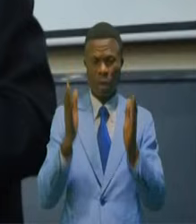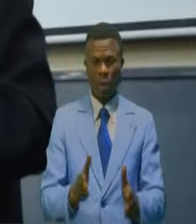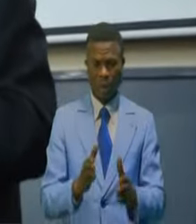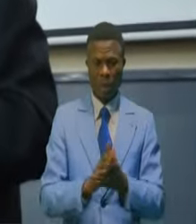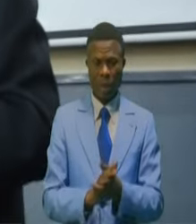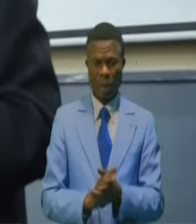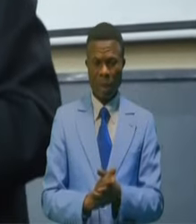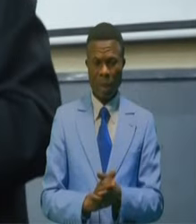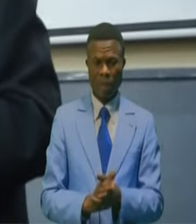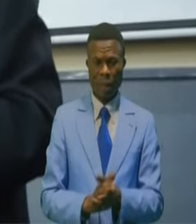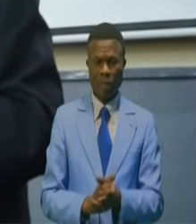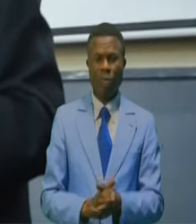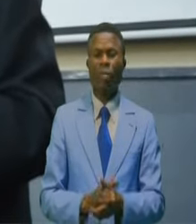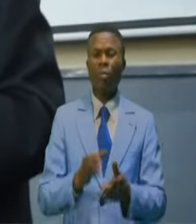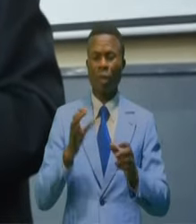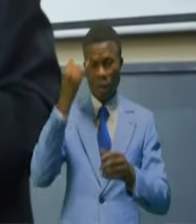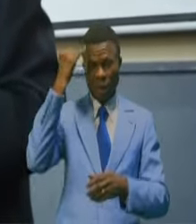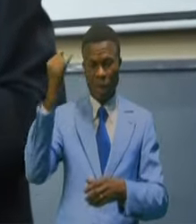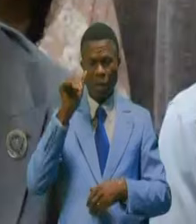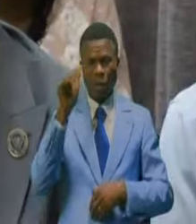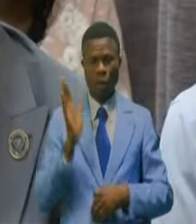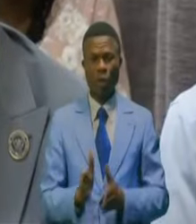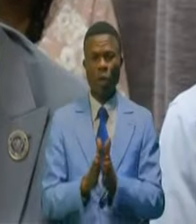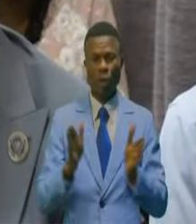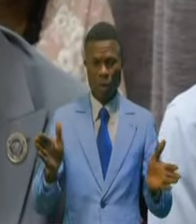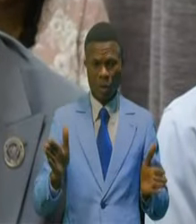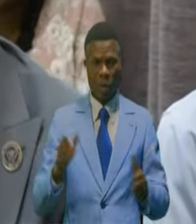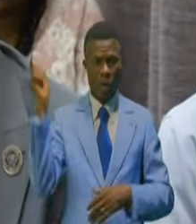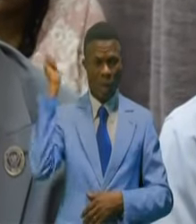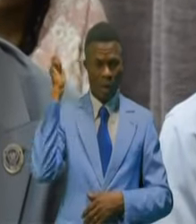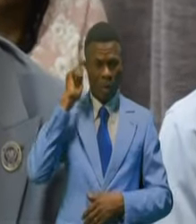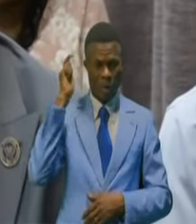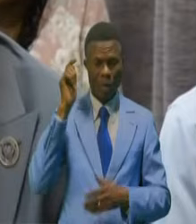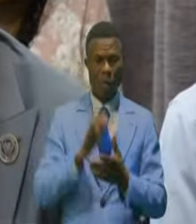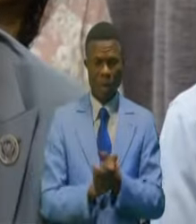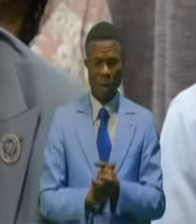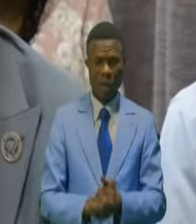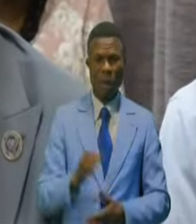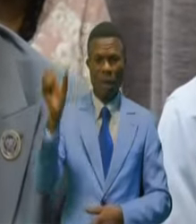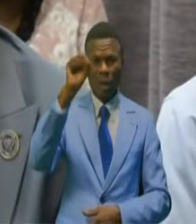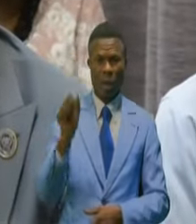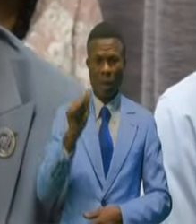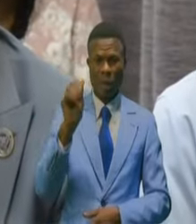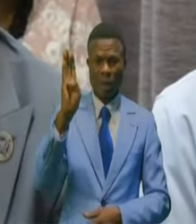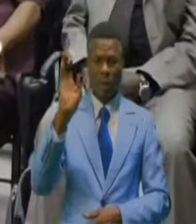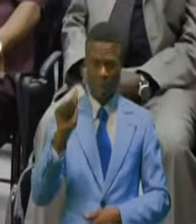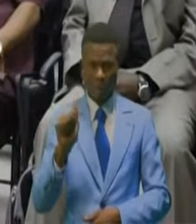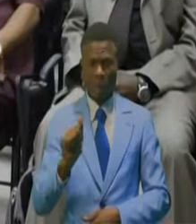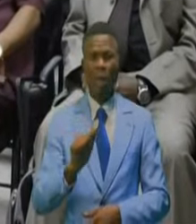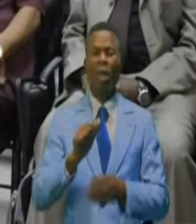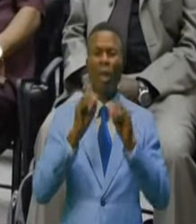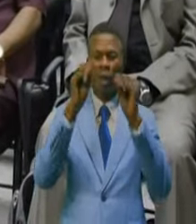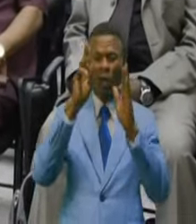en sigle, sur l'initiative du directeur général, le professeur Edson Niyonsaba, qui allie